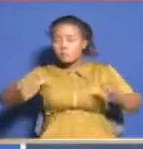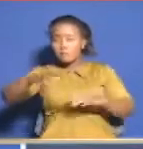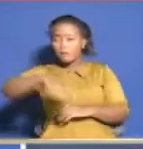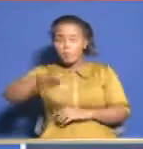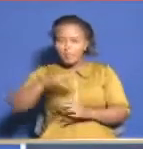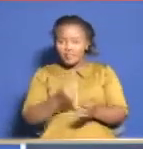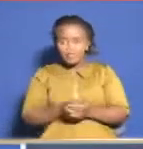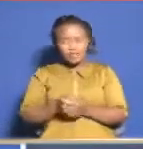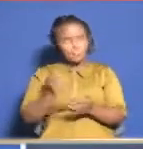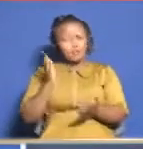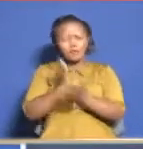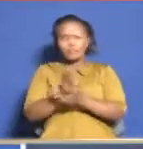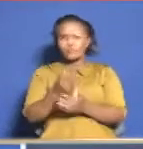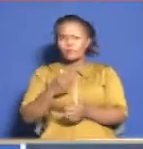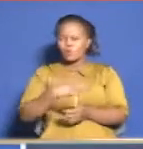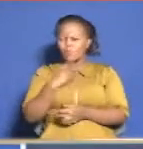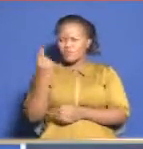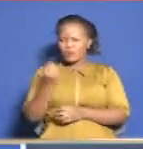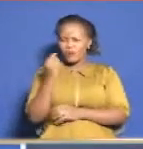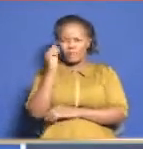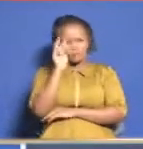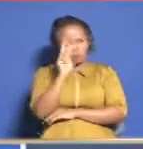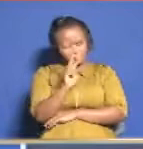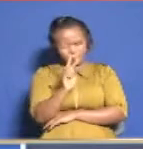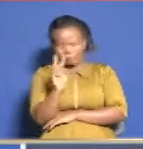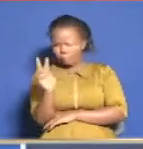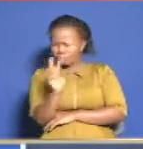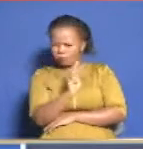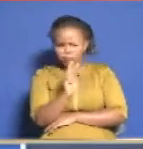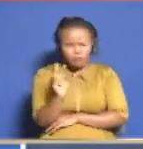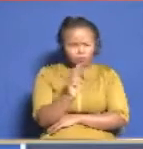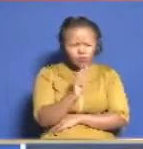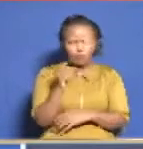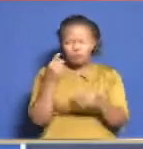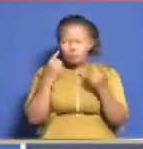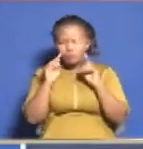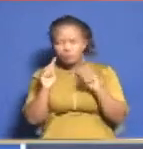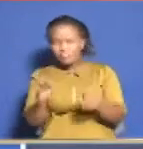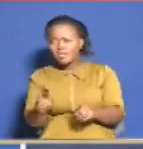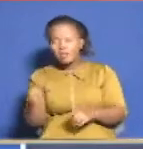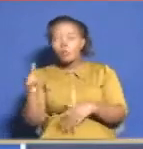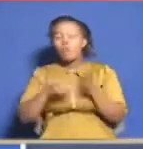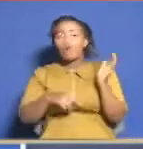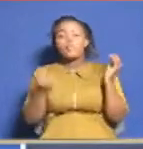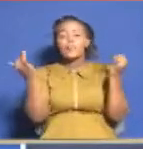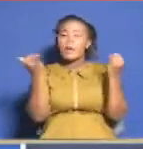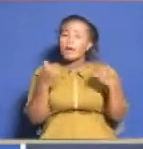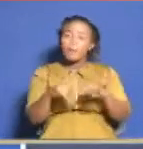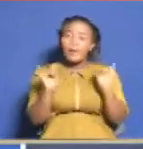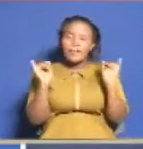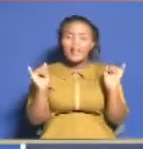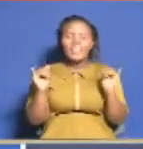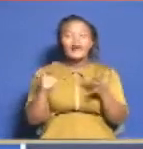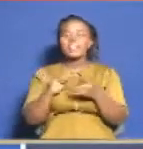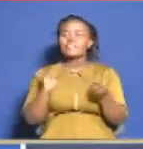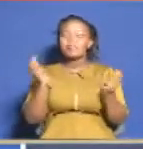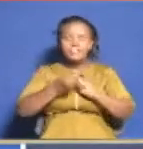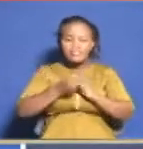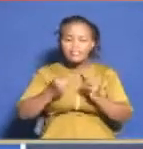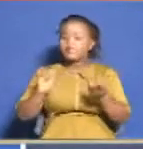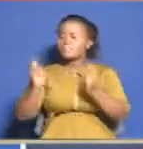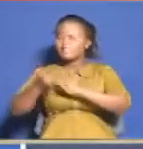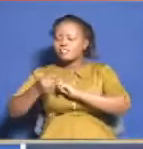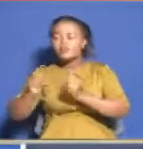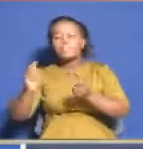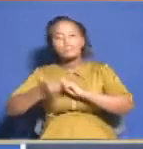It's just an observation that I've been noticing over the years of how Madaraka is changing time and